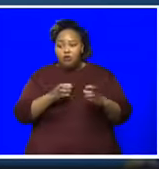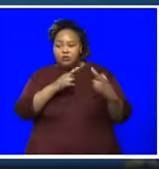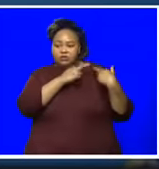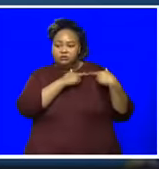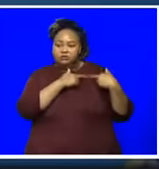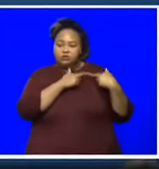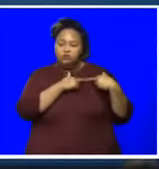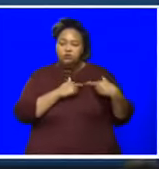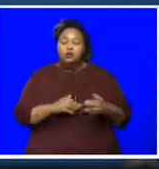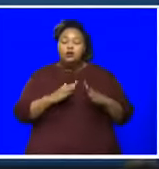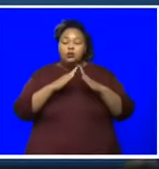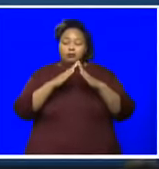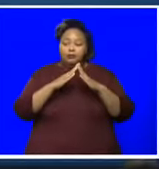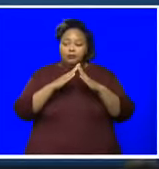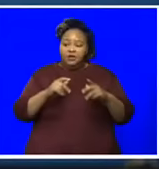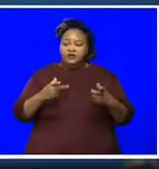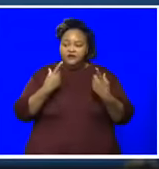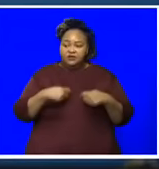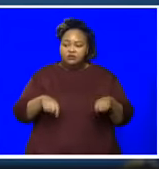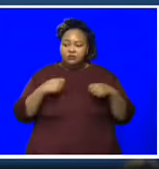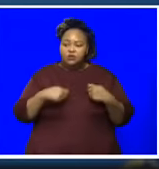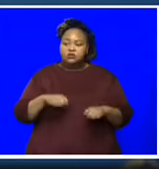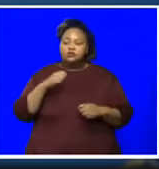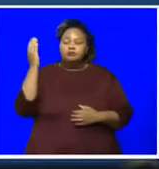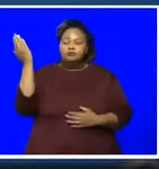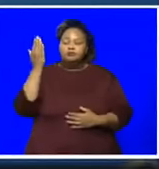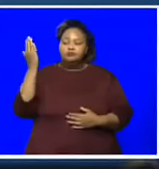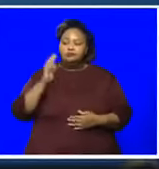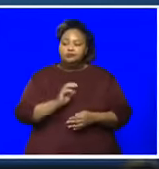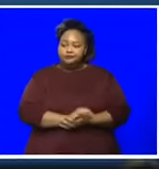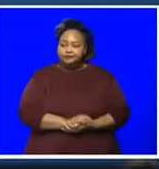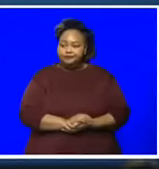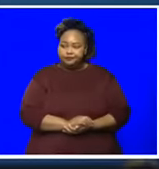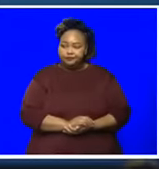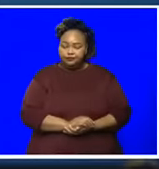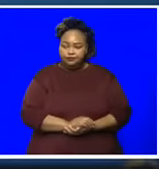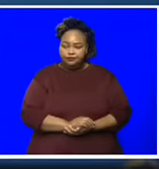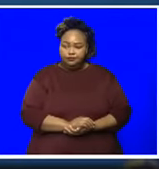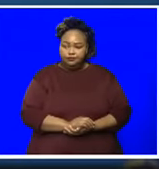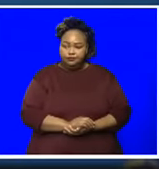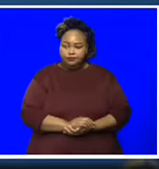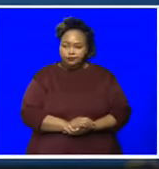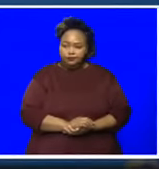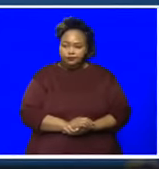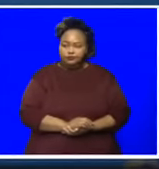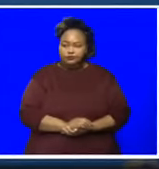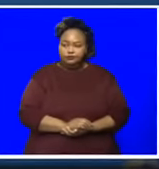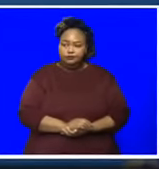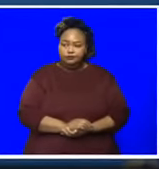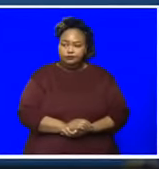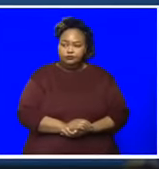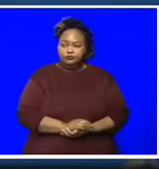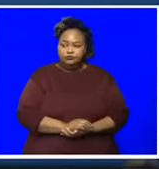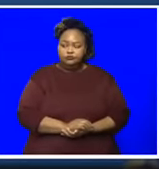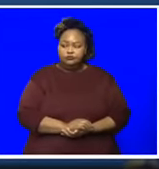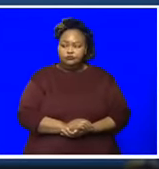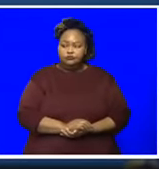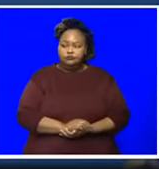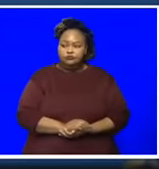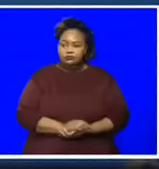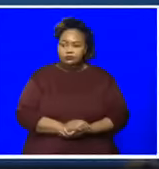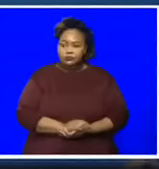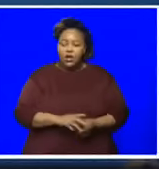Sifiso nalesikusebenzela konyalo ngokuthi ngoba bahambisana nebhola kule season